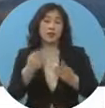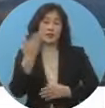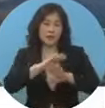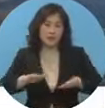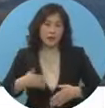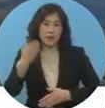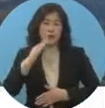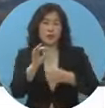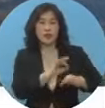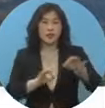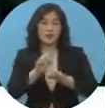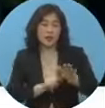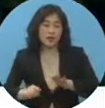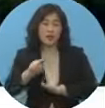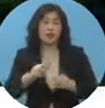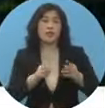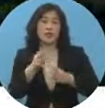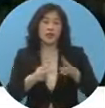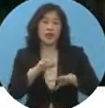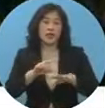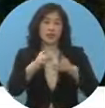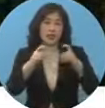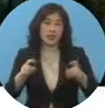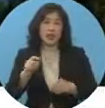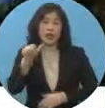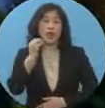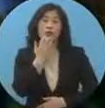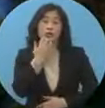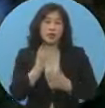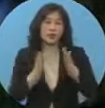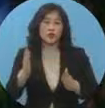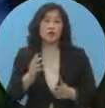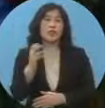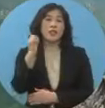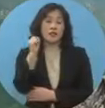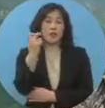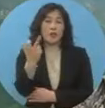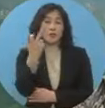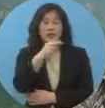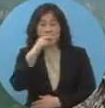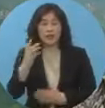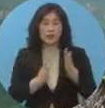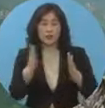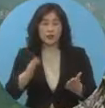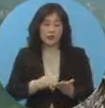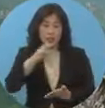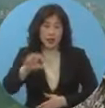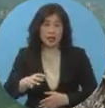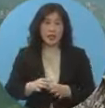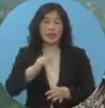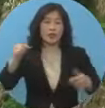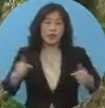블루 이코노미 선도 사업으로 해남 두륜산 오색 수 영암월출산 향기 숙 담양 대나무 힐링 숲 등